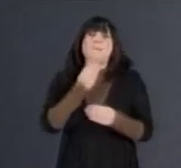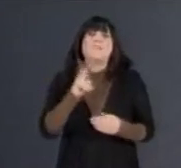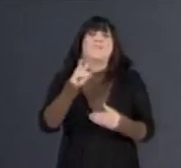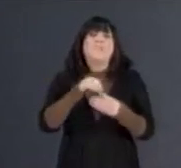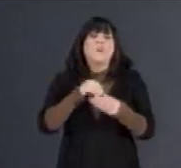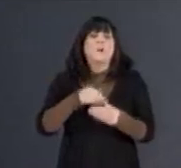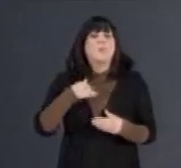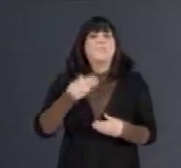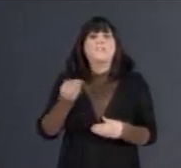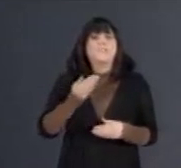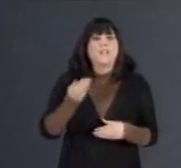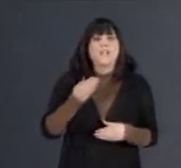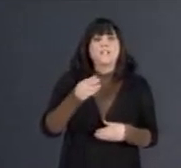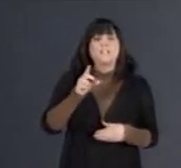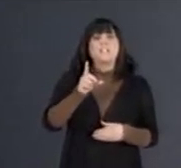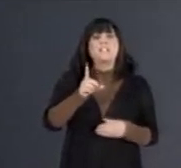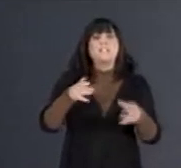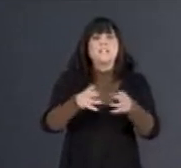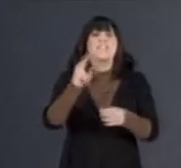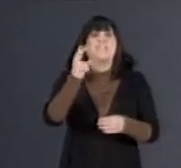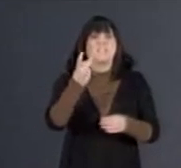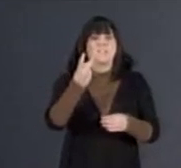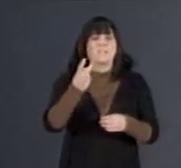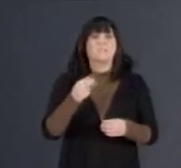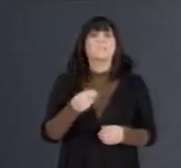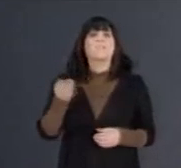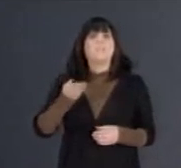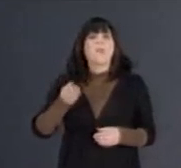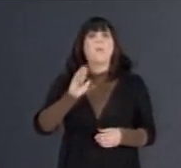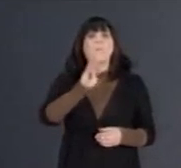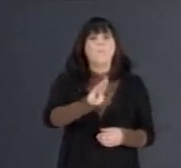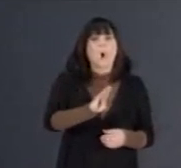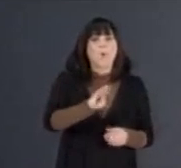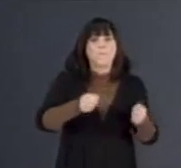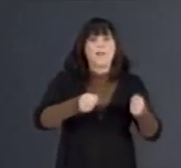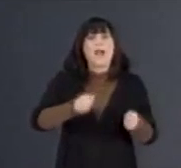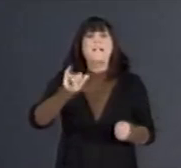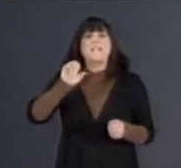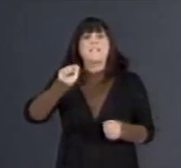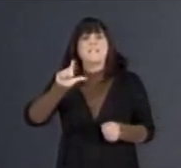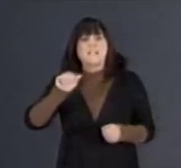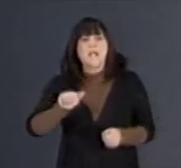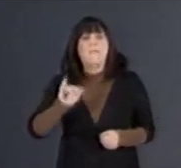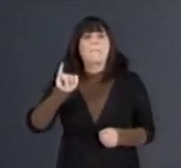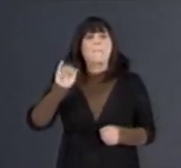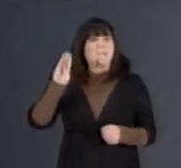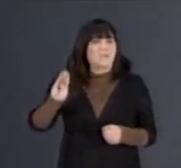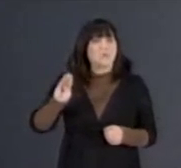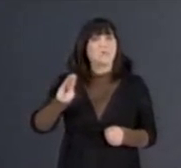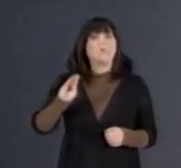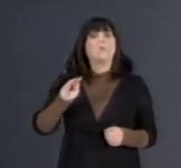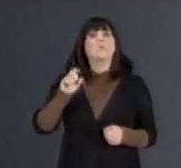naħħi reċ fuq il-distret, i tini distret li huqa bħam l-l-distal birgum, il-kalka raxxaj rawx al-zabbar,